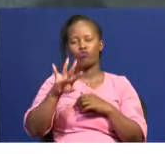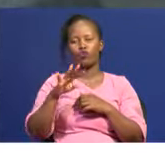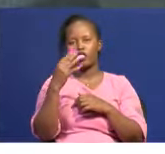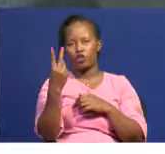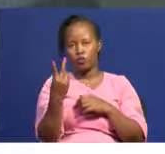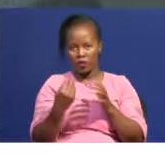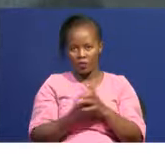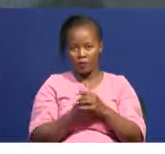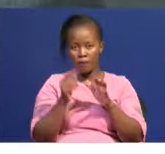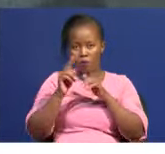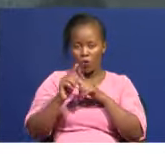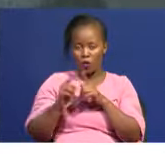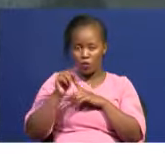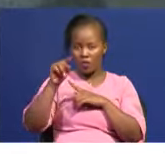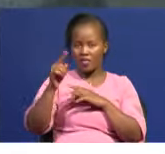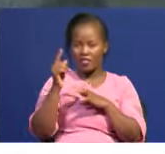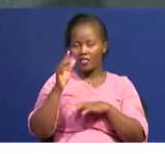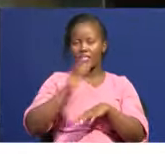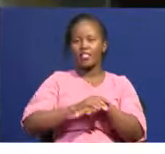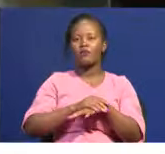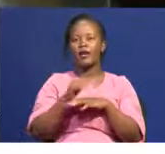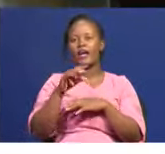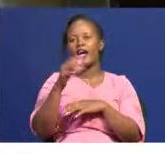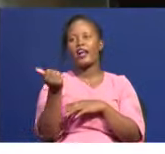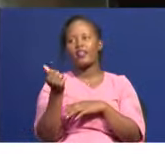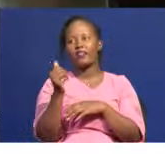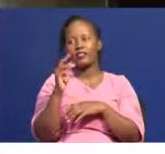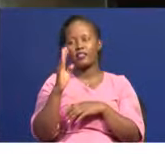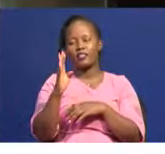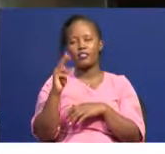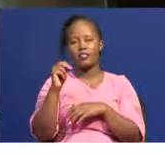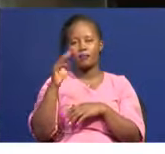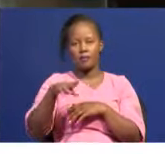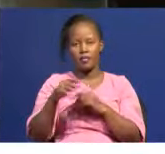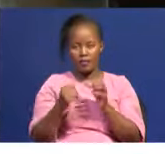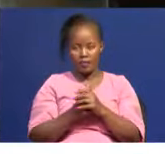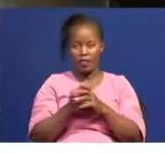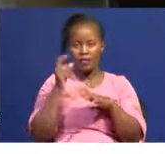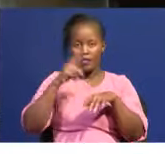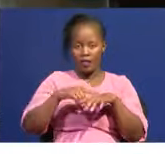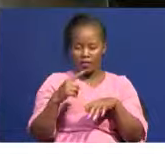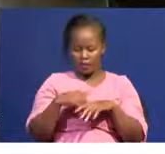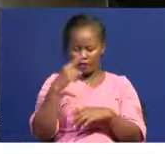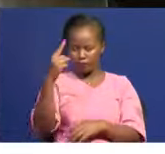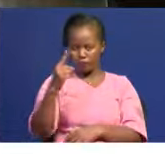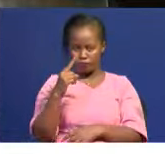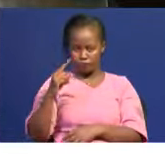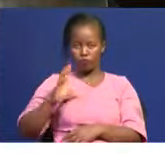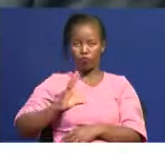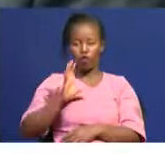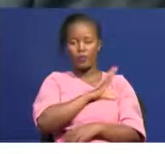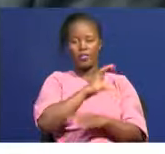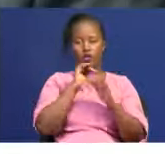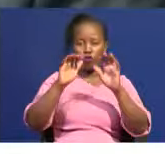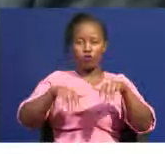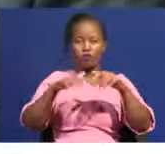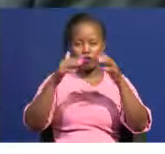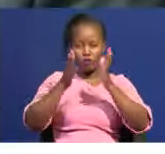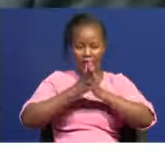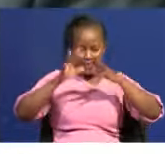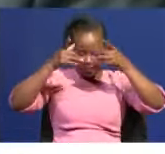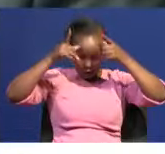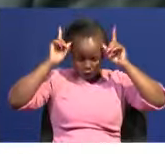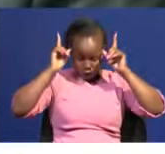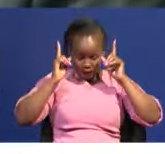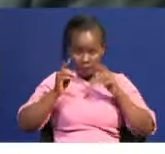product is produced by a company called SBL. Akiongea alipofika mbele ya kamati ya bunge kuhusu kilimo na mifugo, Linturi